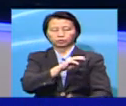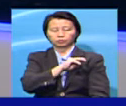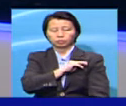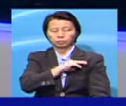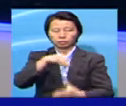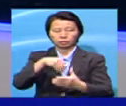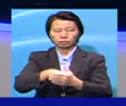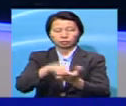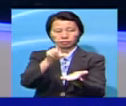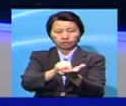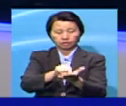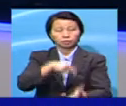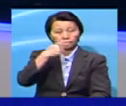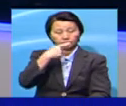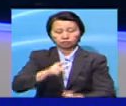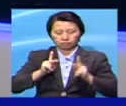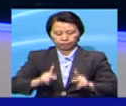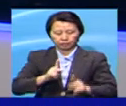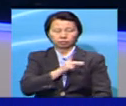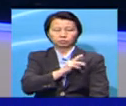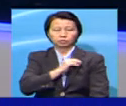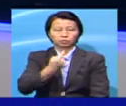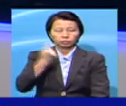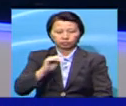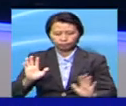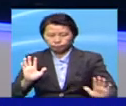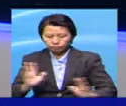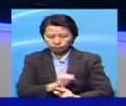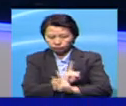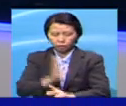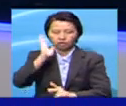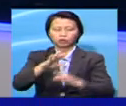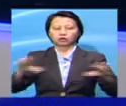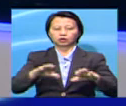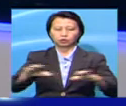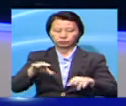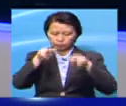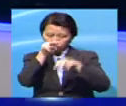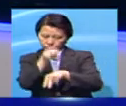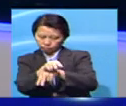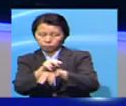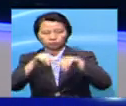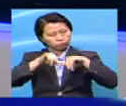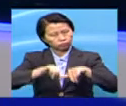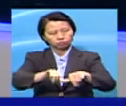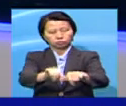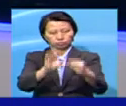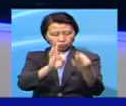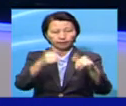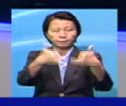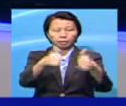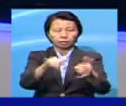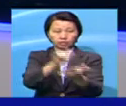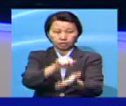Datuk Jalani Johari menegaskan pihak kementerian sentiasa berwaspada dan akan melakukan pemantauan berterusan terhadap